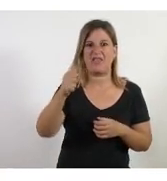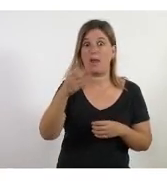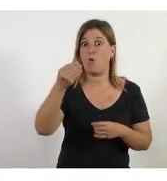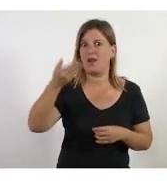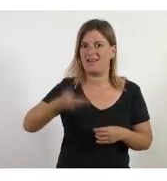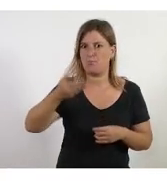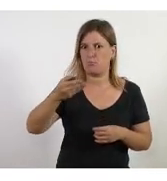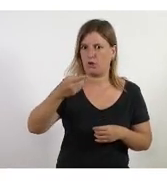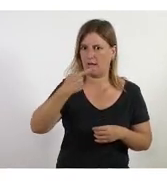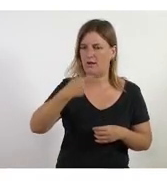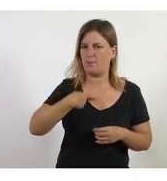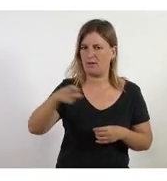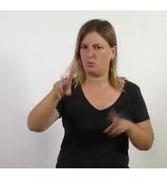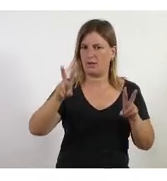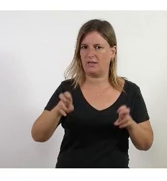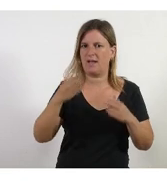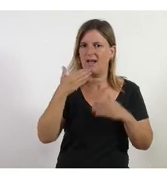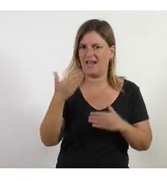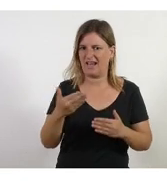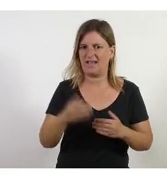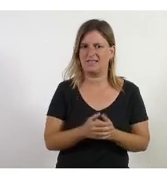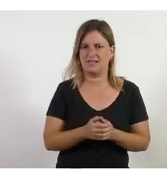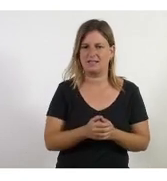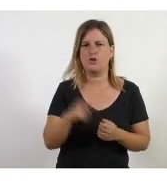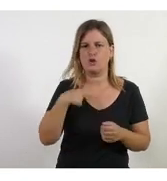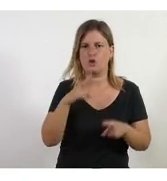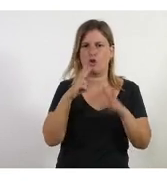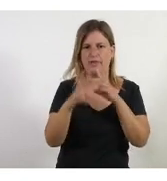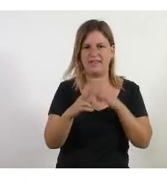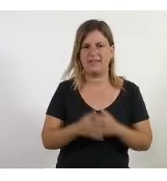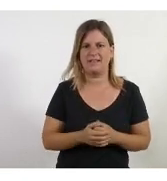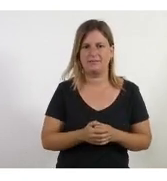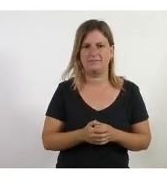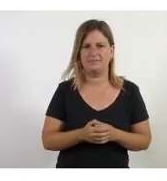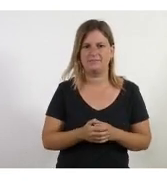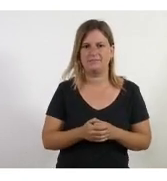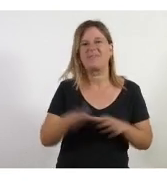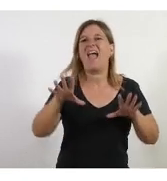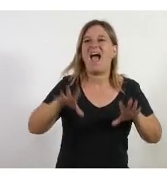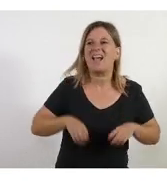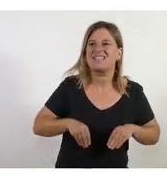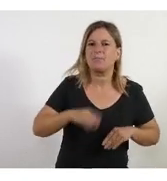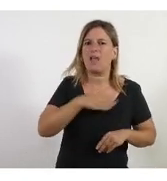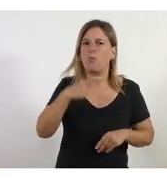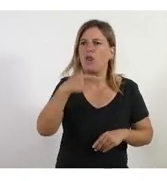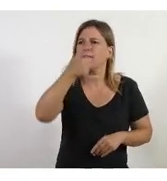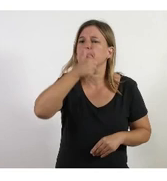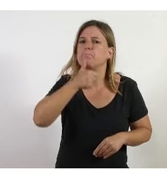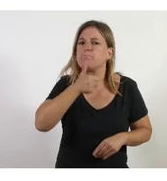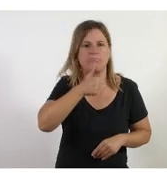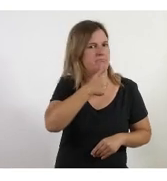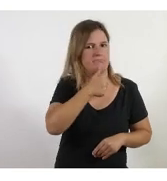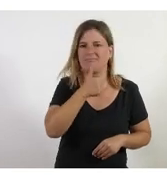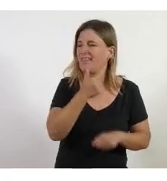important. I gràcies per fer-la. I t'ho dic, acceptar no és resignar-se, és una cosa